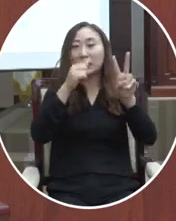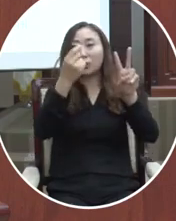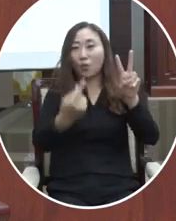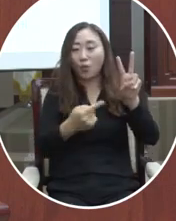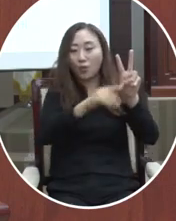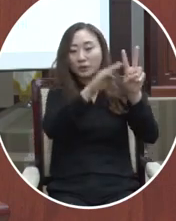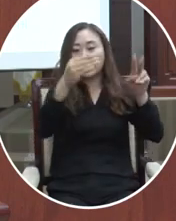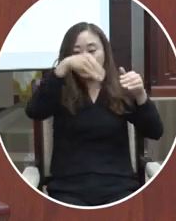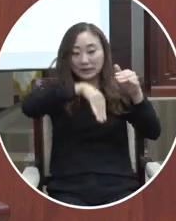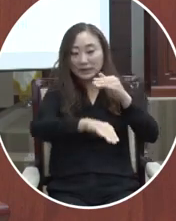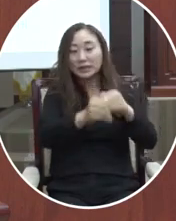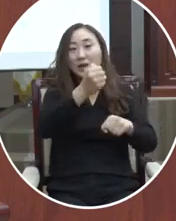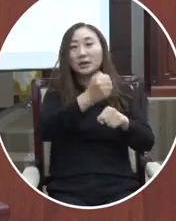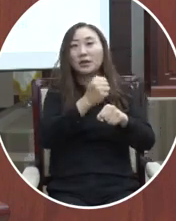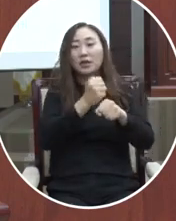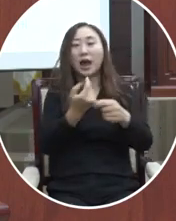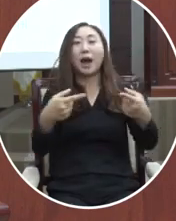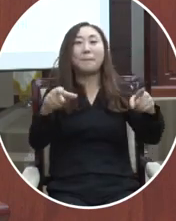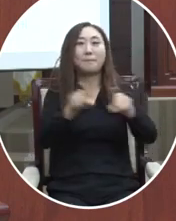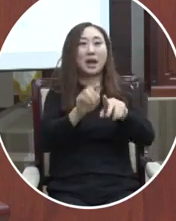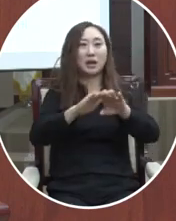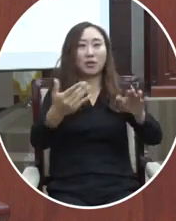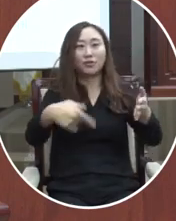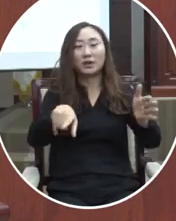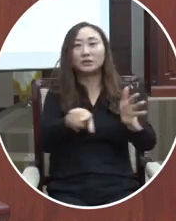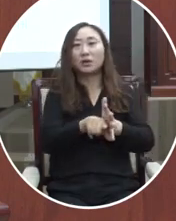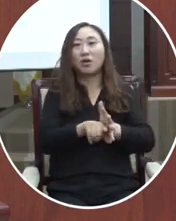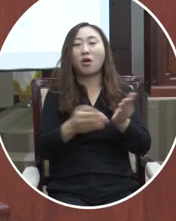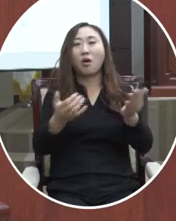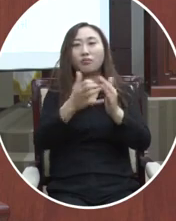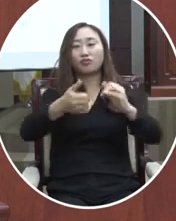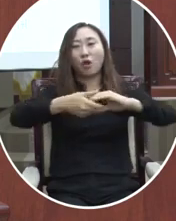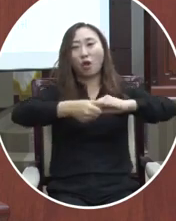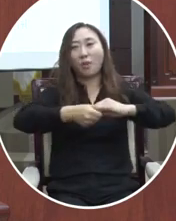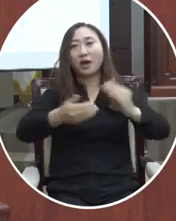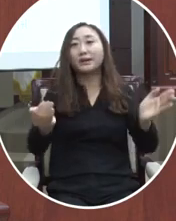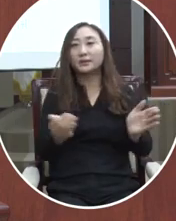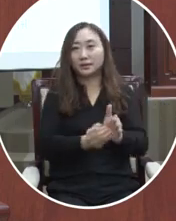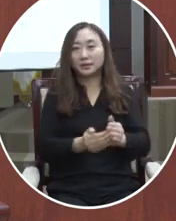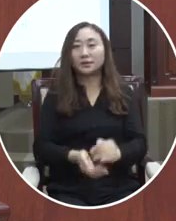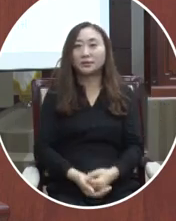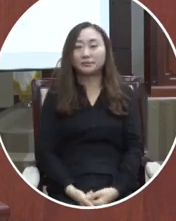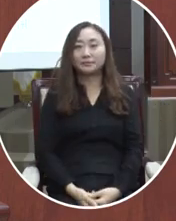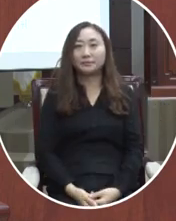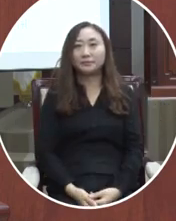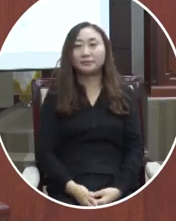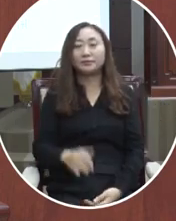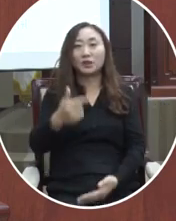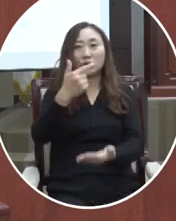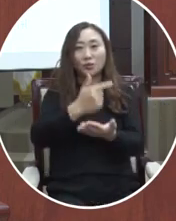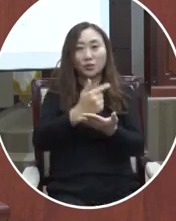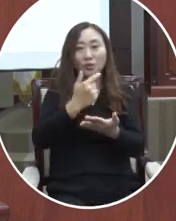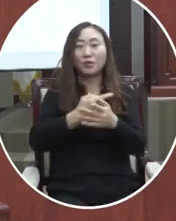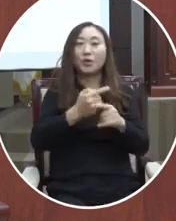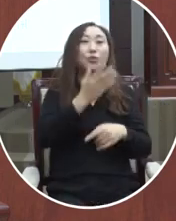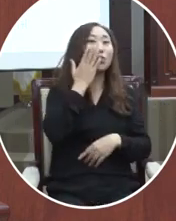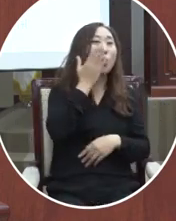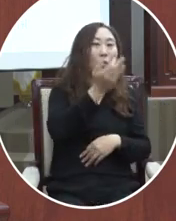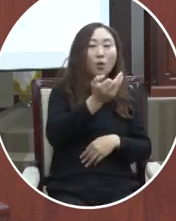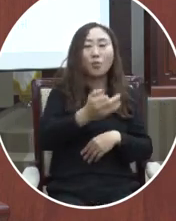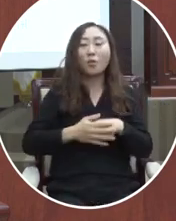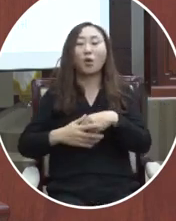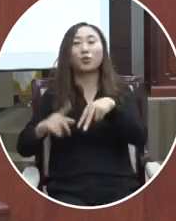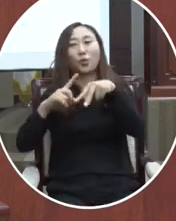지상 구간 지하 문제에 공동 대응하기 위하여 업무 협약을 체결하는 성과를 거두었습니다. 우리 노원구 역시